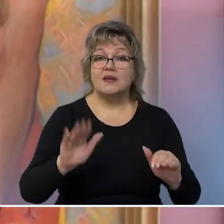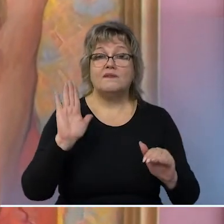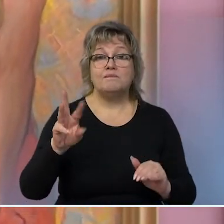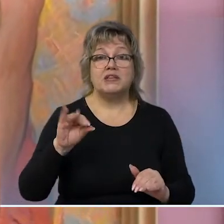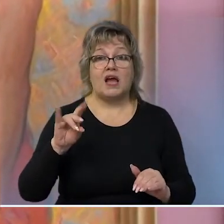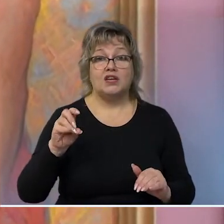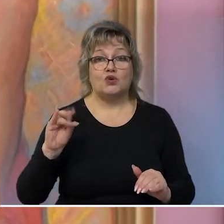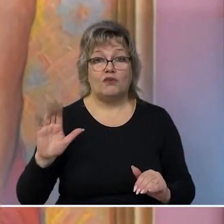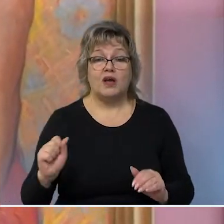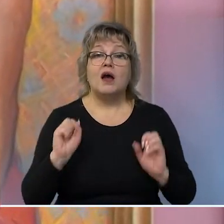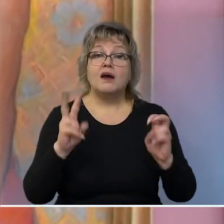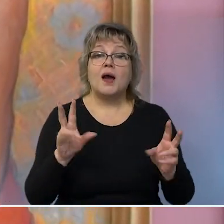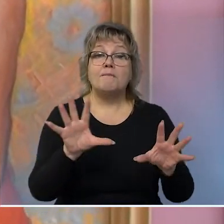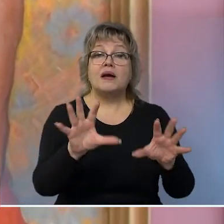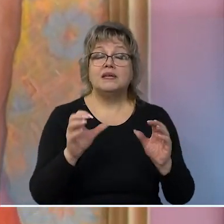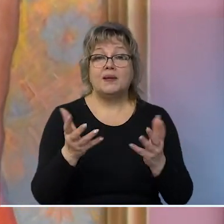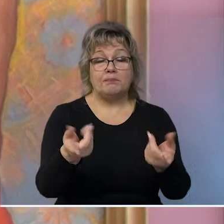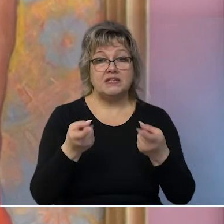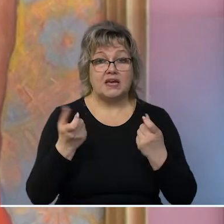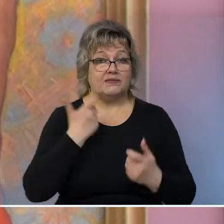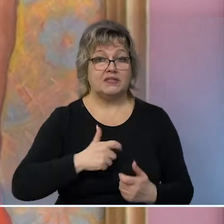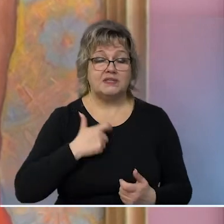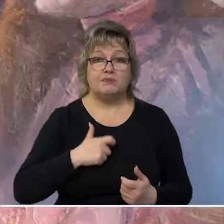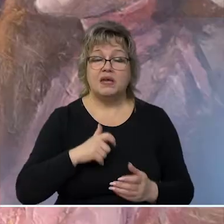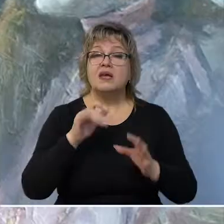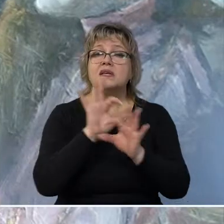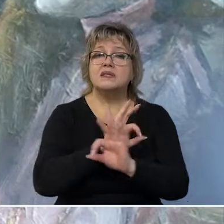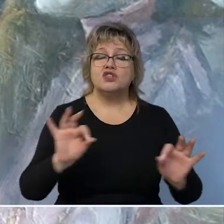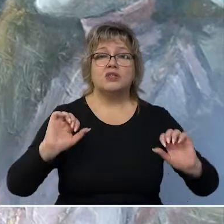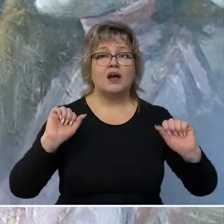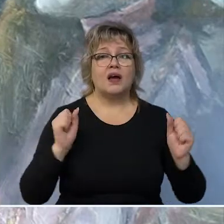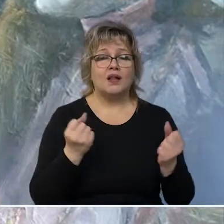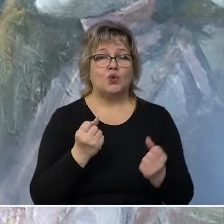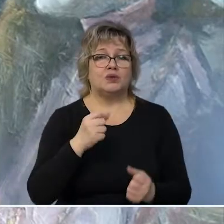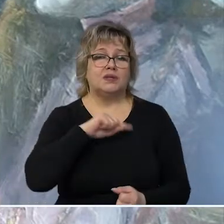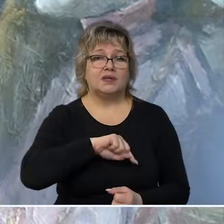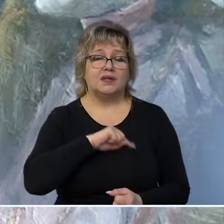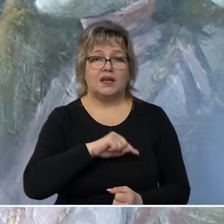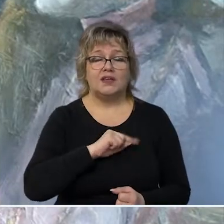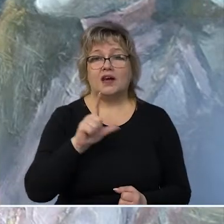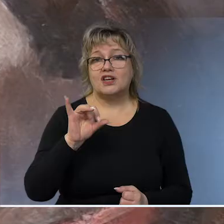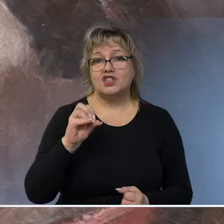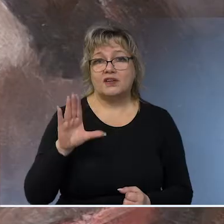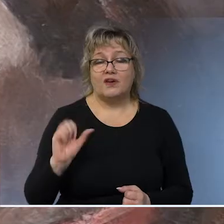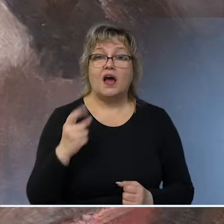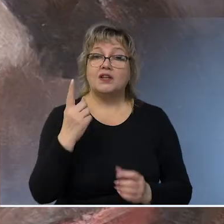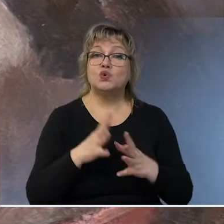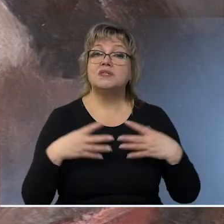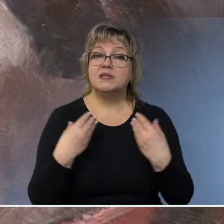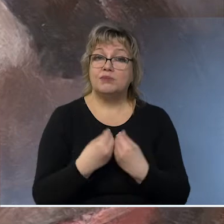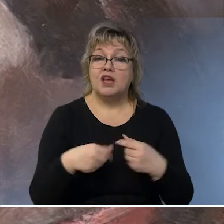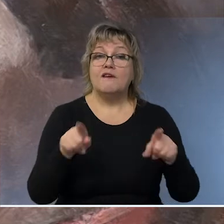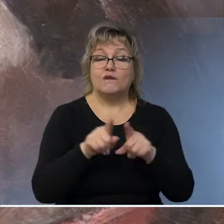школьница Ивана Метальникова как магнитом притягивает к себе. И совершенно холодные героини Евгения Хорошилова из одной